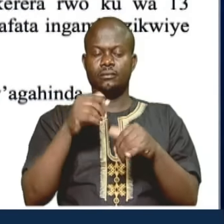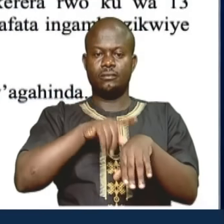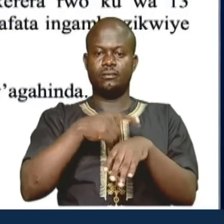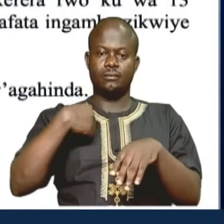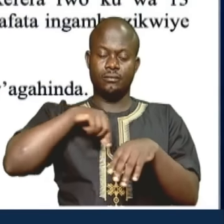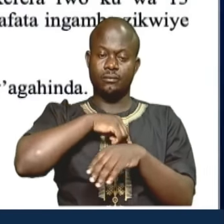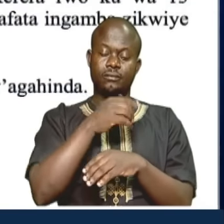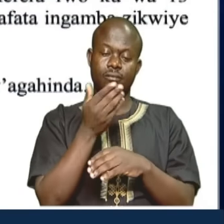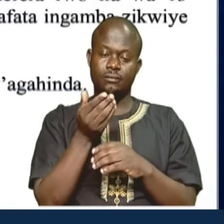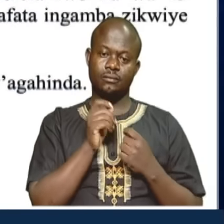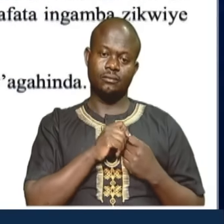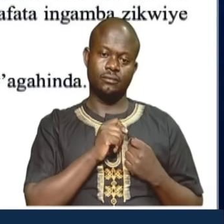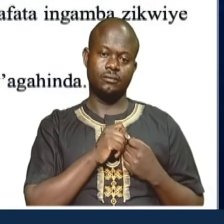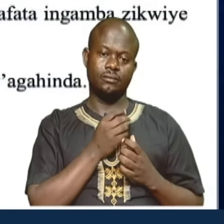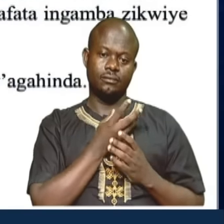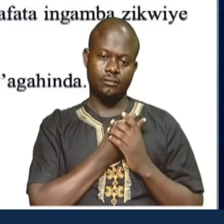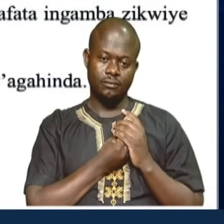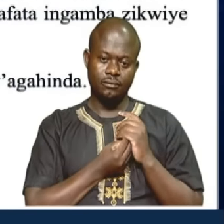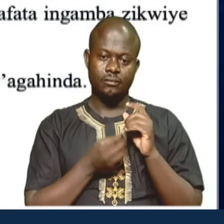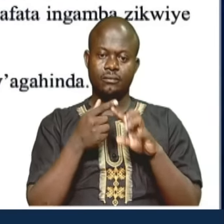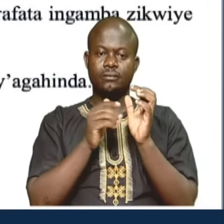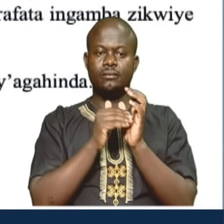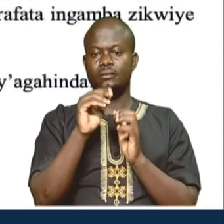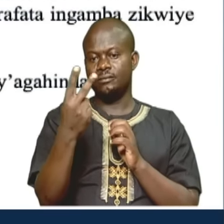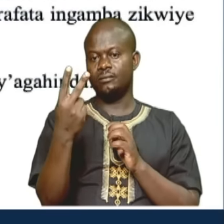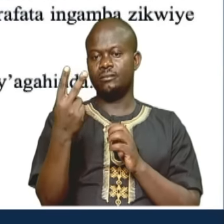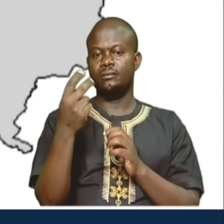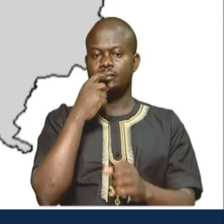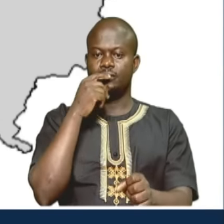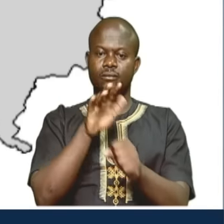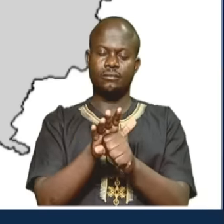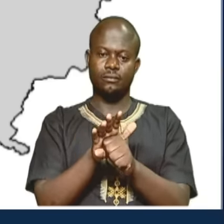by'agahinda. Icya kabiri ni uko tubizeza ko